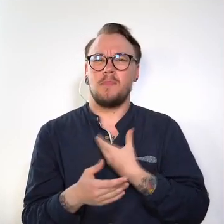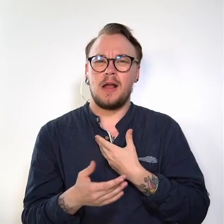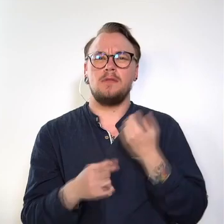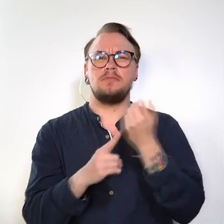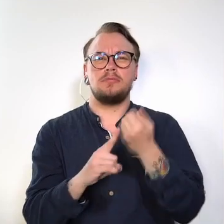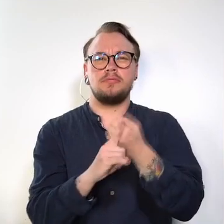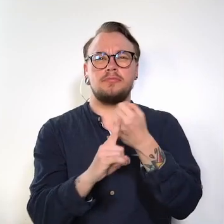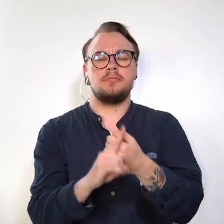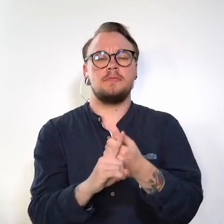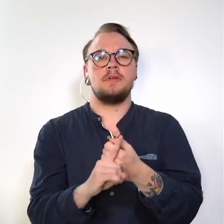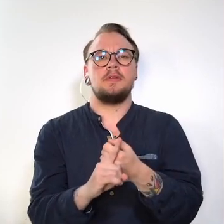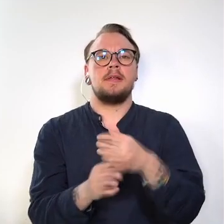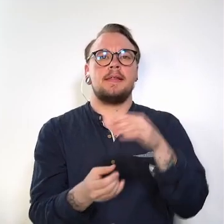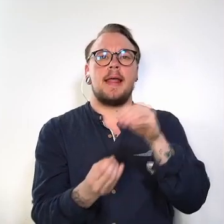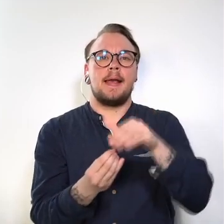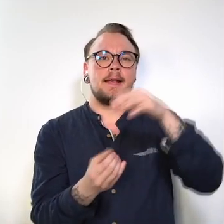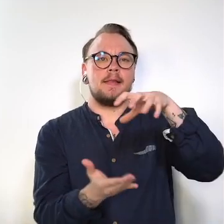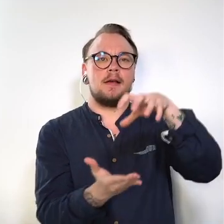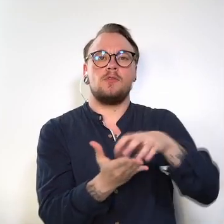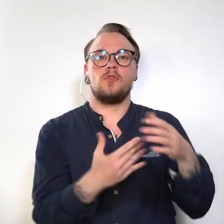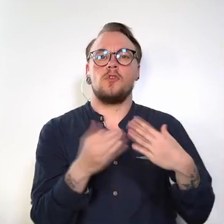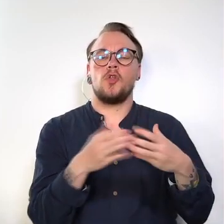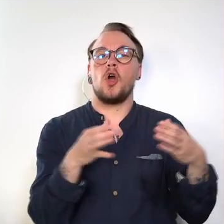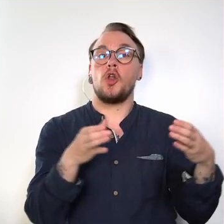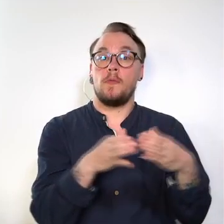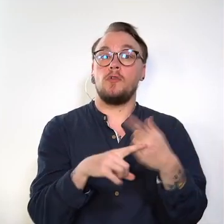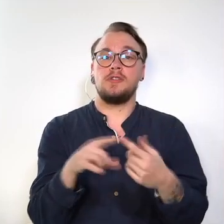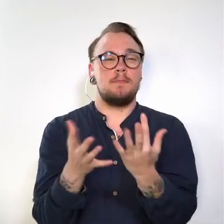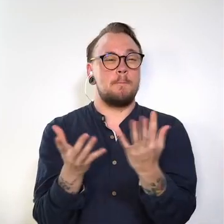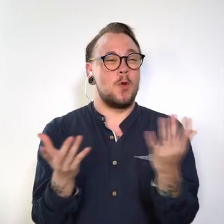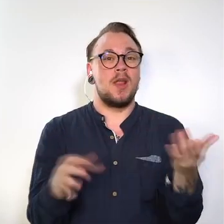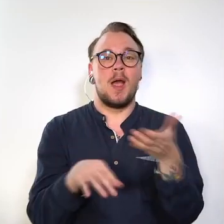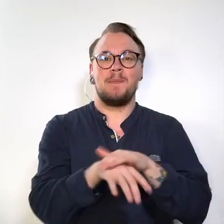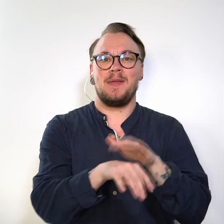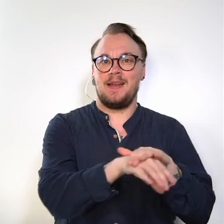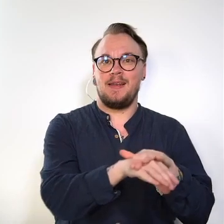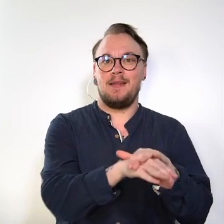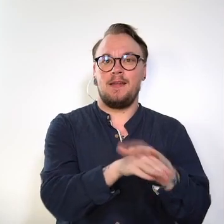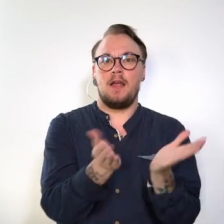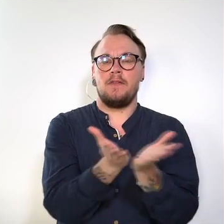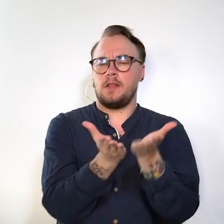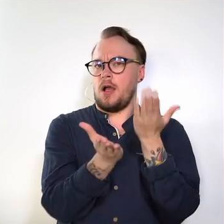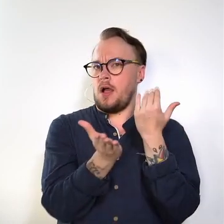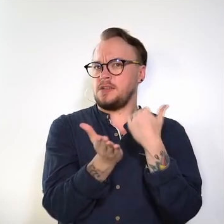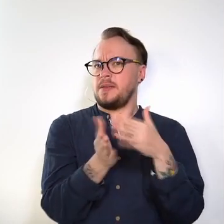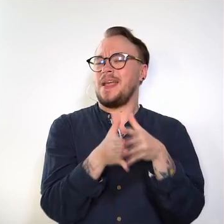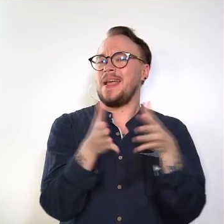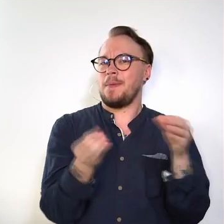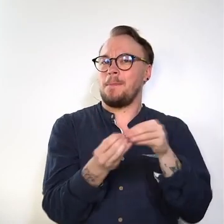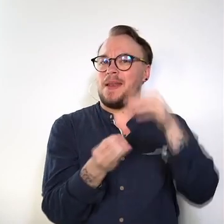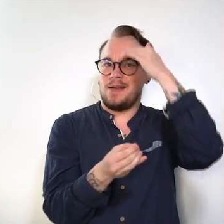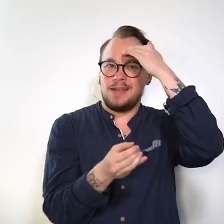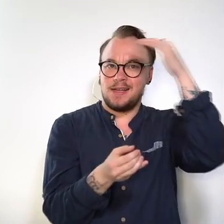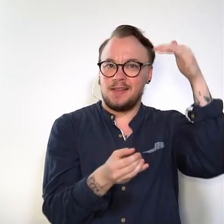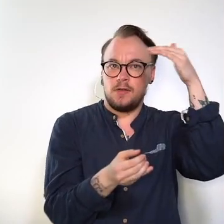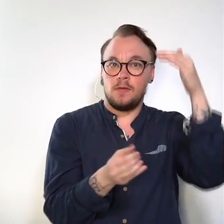siellä oli hyvin lääketieteispohjainen työryhmä, jolla oli hyvin medikaaliset lähestymistapat, mutta että sitten lopulta Kuusoski